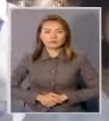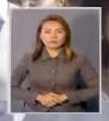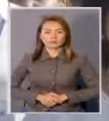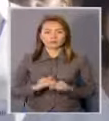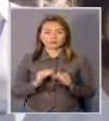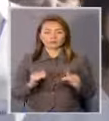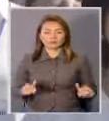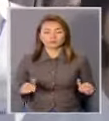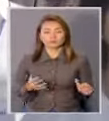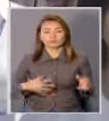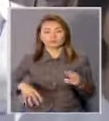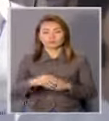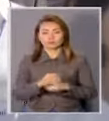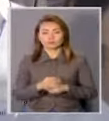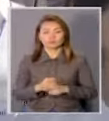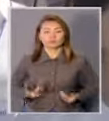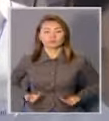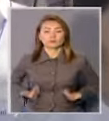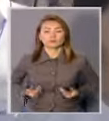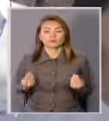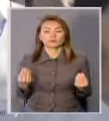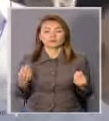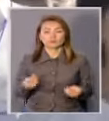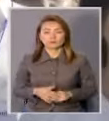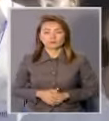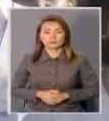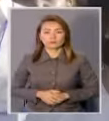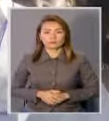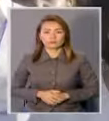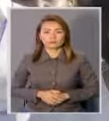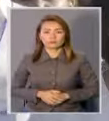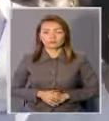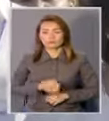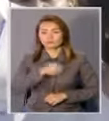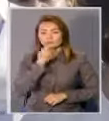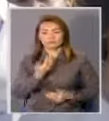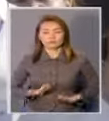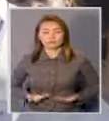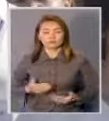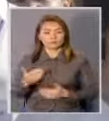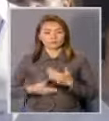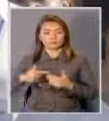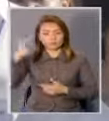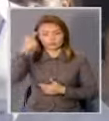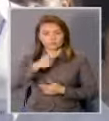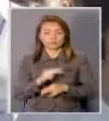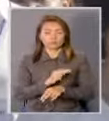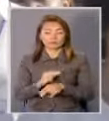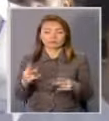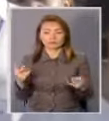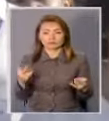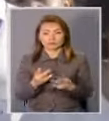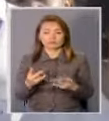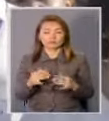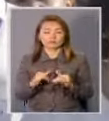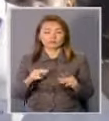кішкентай бүлдіршіндерімізге өмірлік үлкен жолға қадам алу үшін, білімді болу үшін, тәрбиелі болу үшін